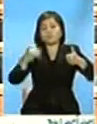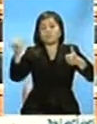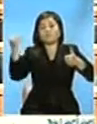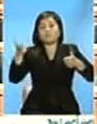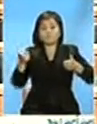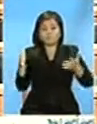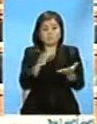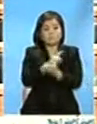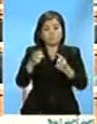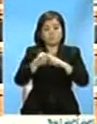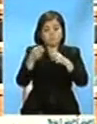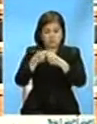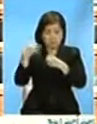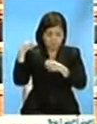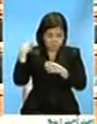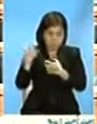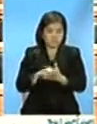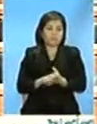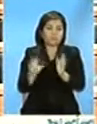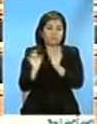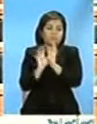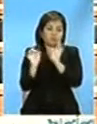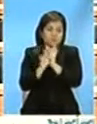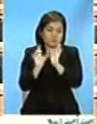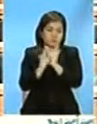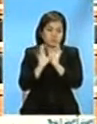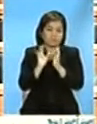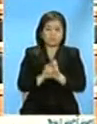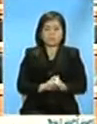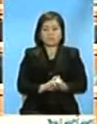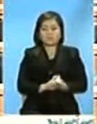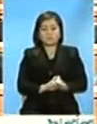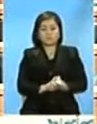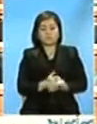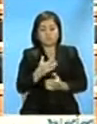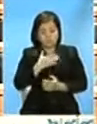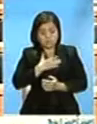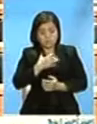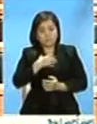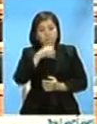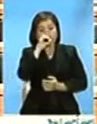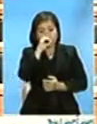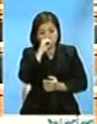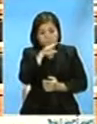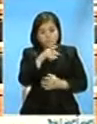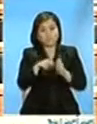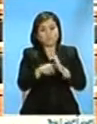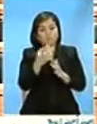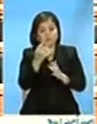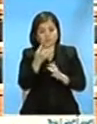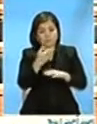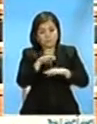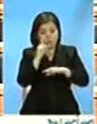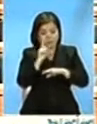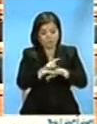ว่าสังคมไทยจะไปไม่รอดสุดท้ายท่านประธานครับผมอยากจะให้เหตุผลท่านประธานว่าเห